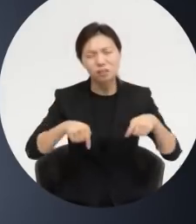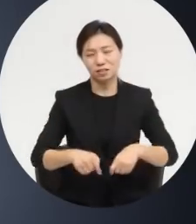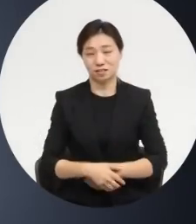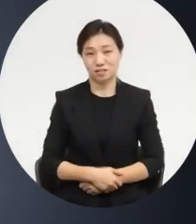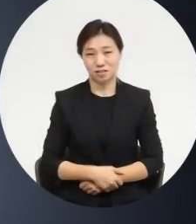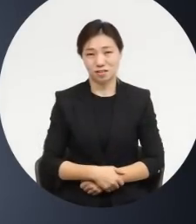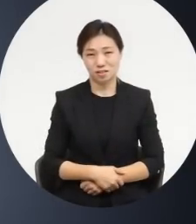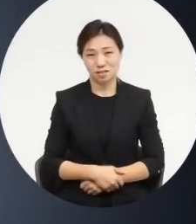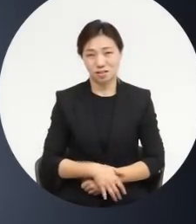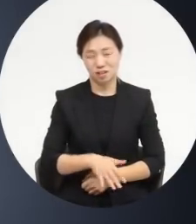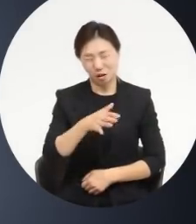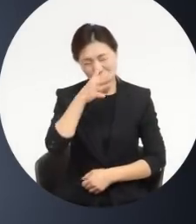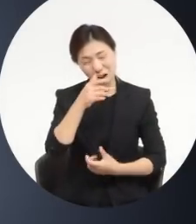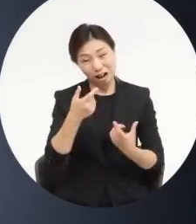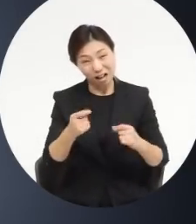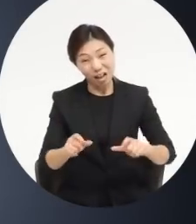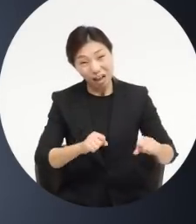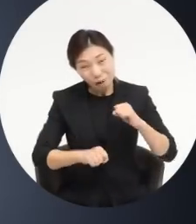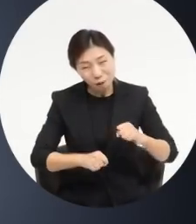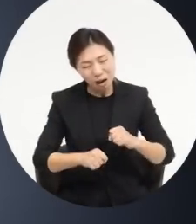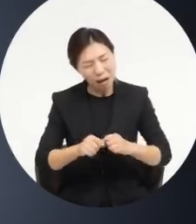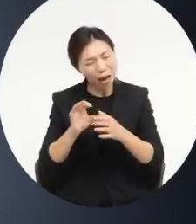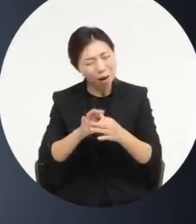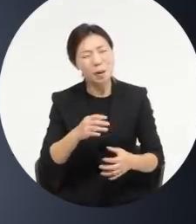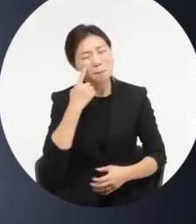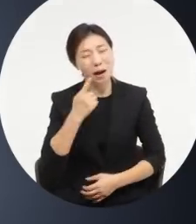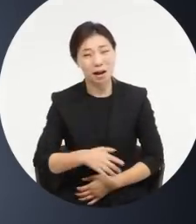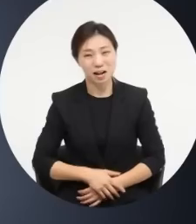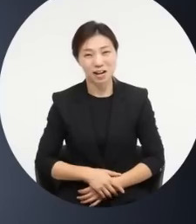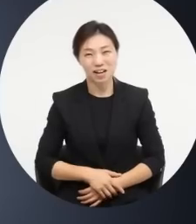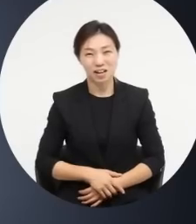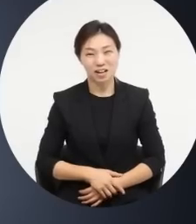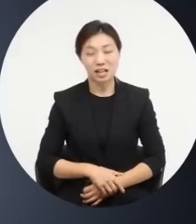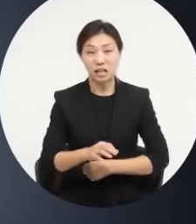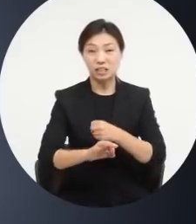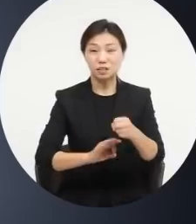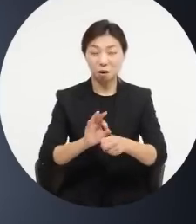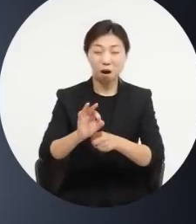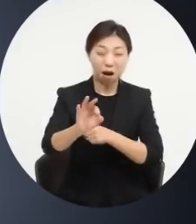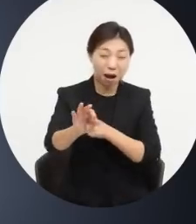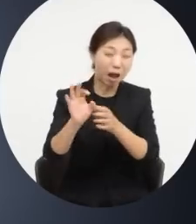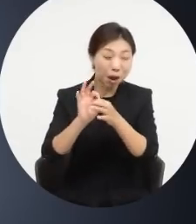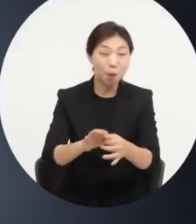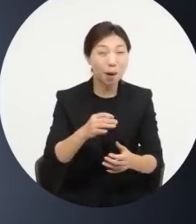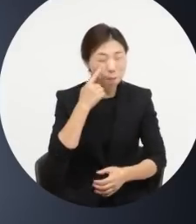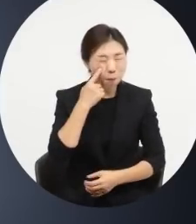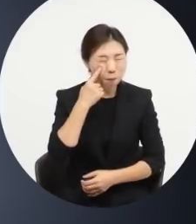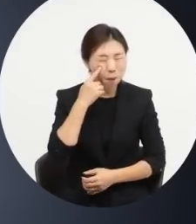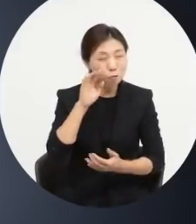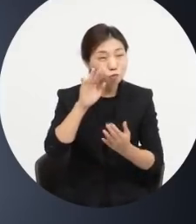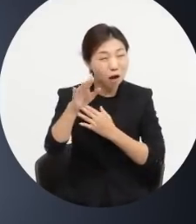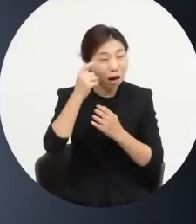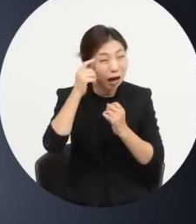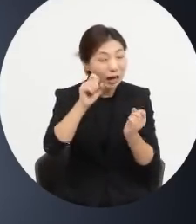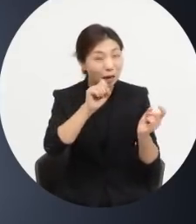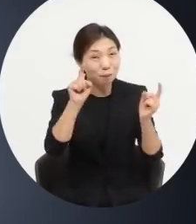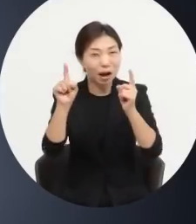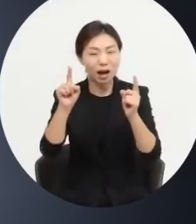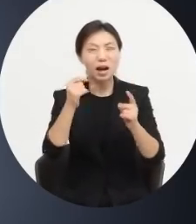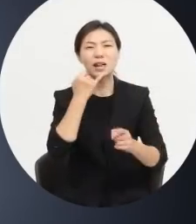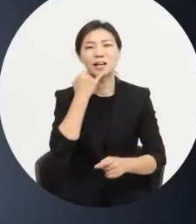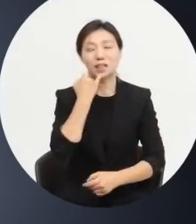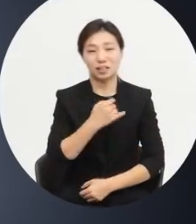하세요. 아직 뭐 인생이 많이 남았으니까 한 10년 더 바보 같은 짓 하고 그 다음에 이제 정신 차려도 되긴